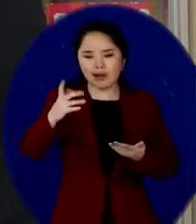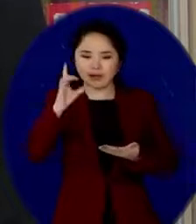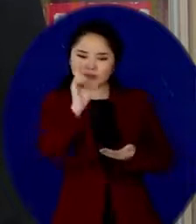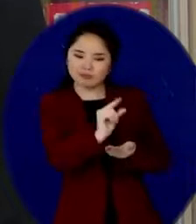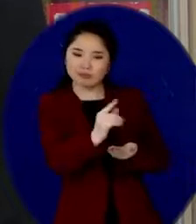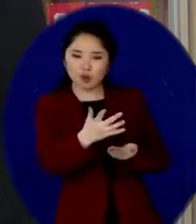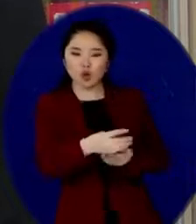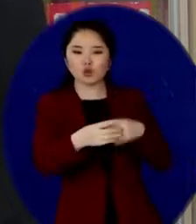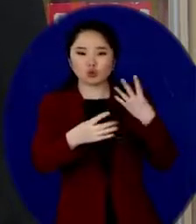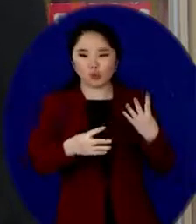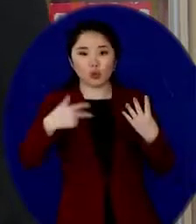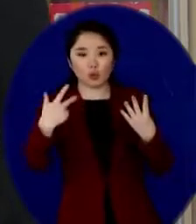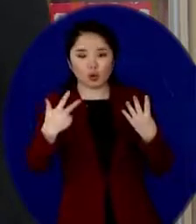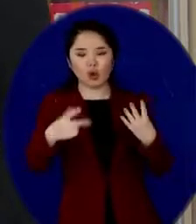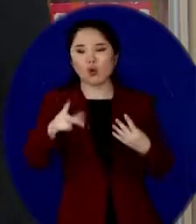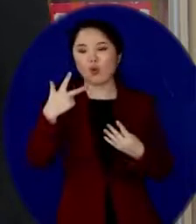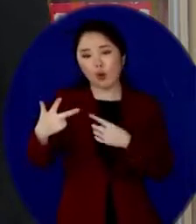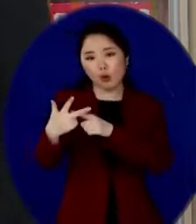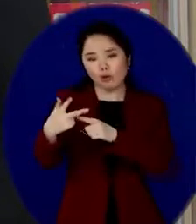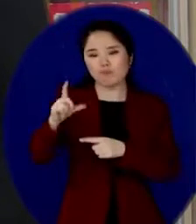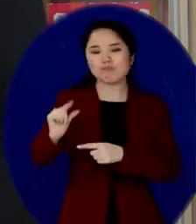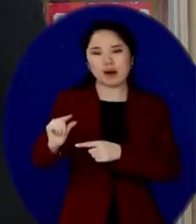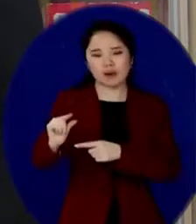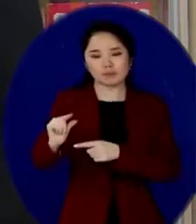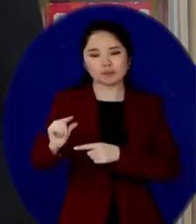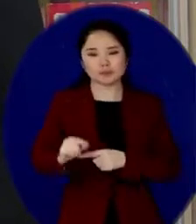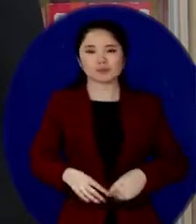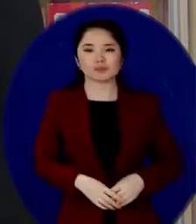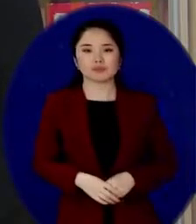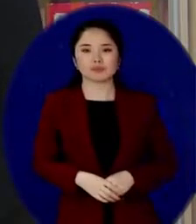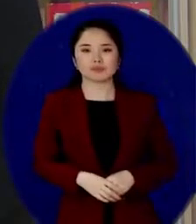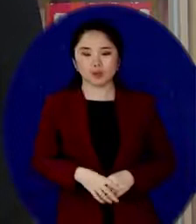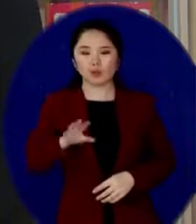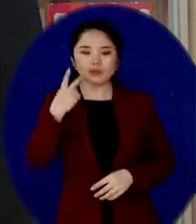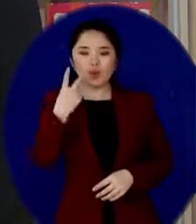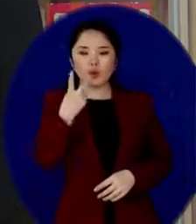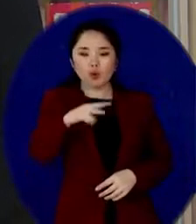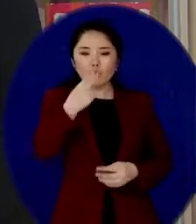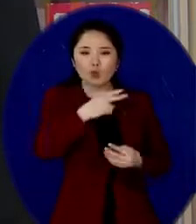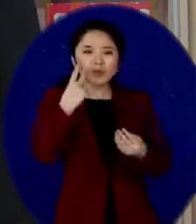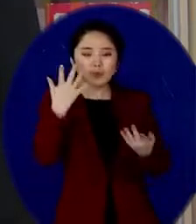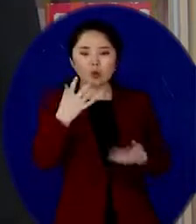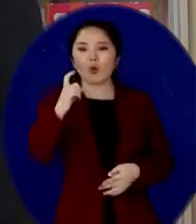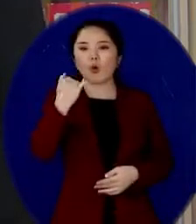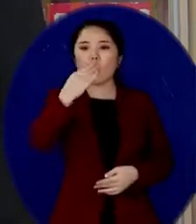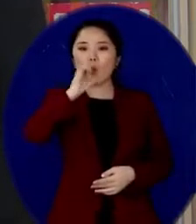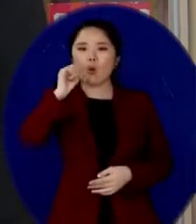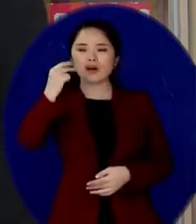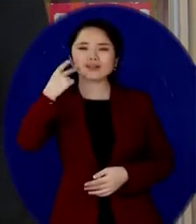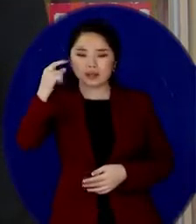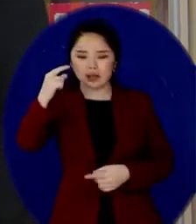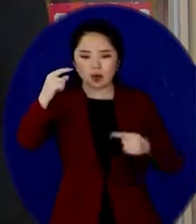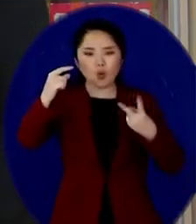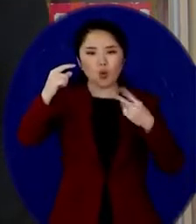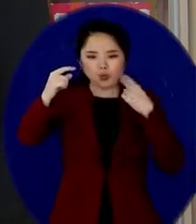4, 3, 2-ыг жишгээр 3 нь бага байна. Тэгвэл үлдэгдэл бүхэн хуваагчаасаа ямагт